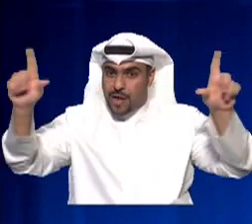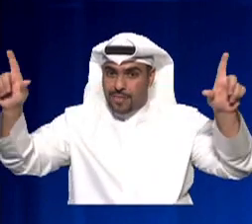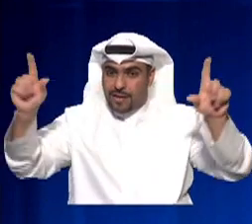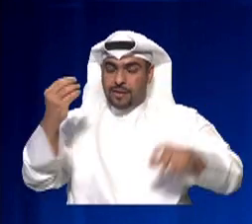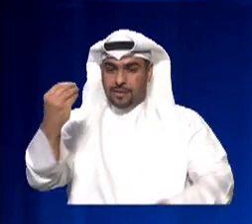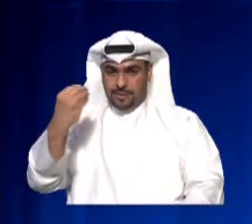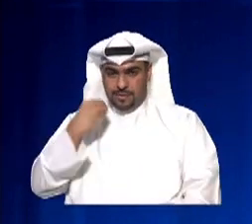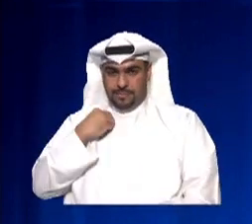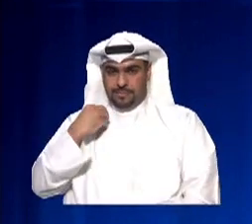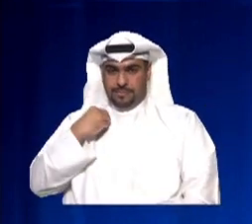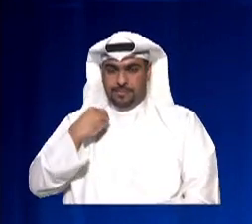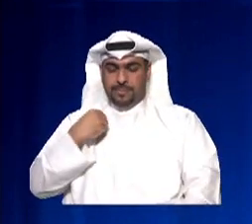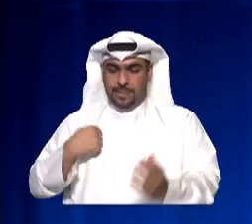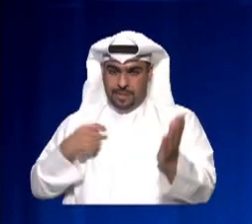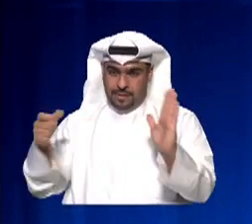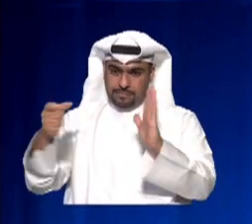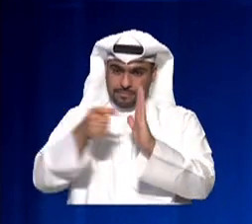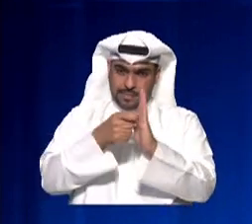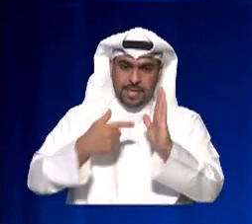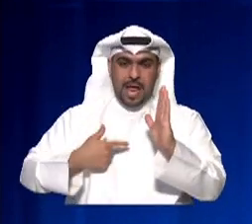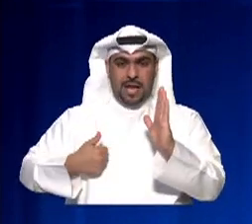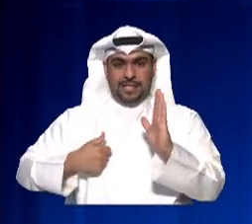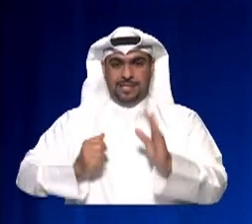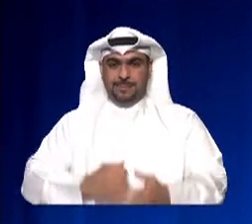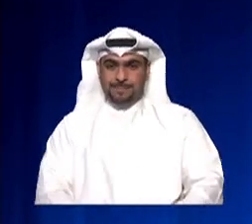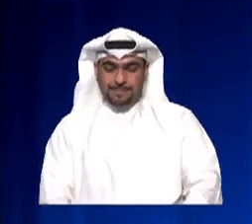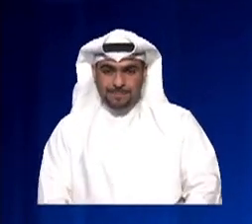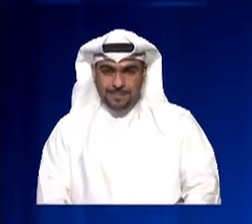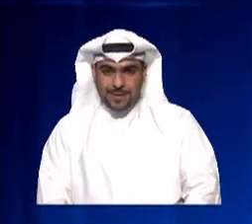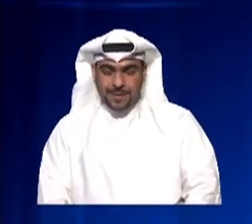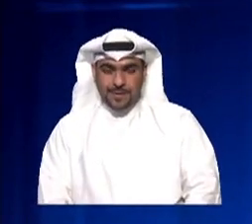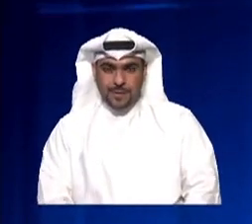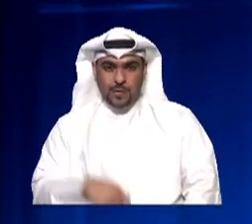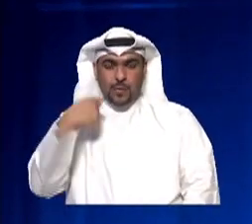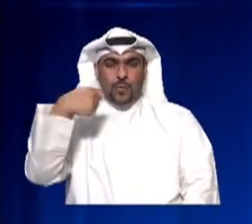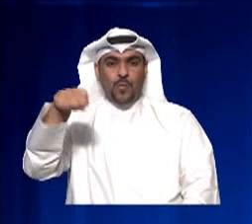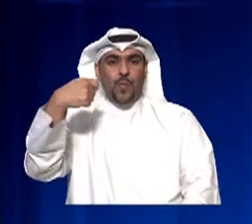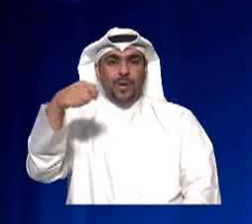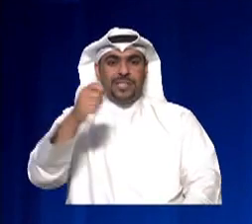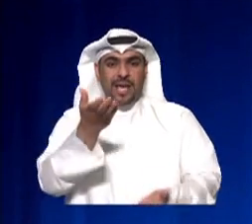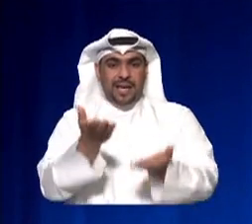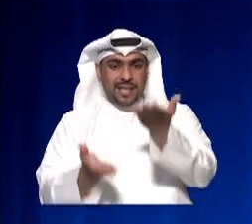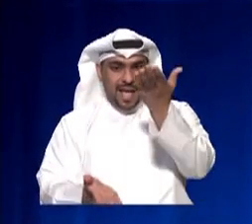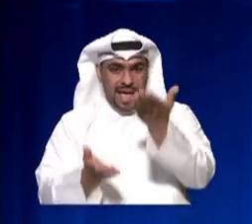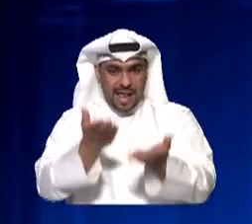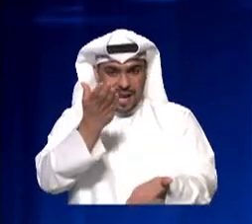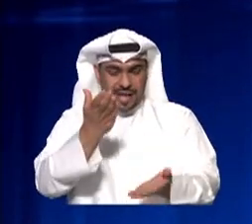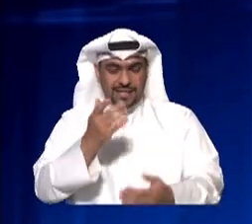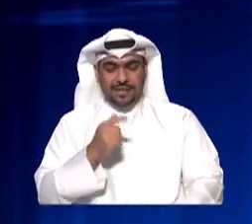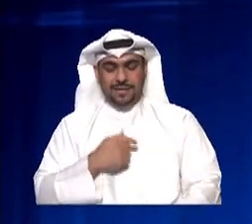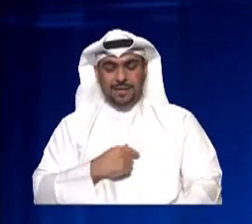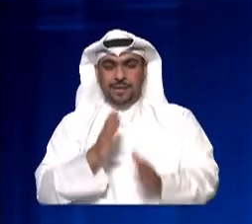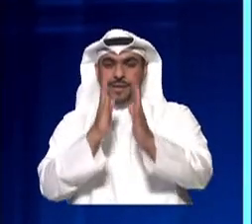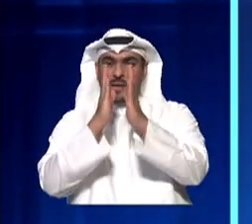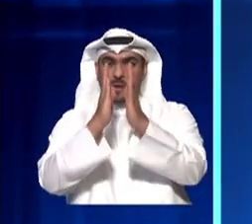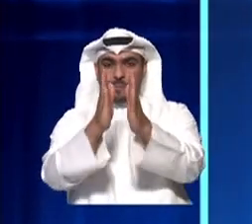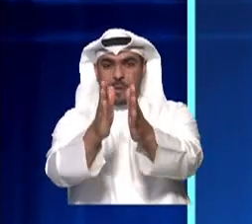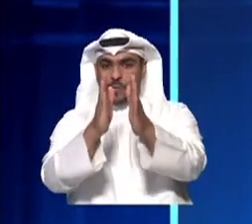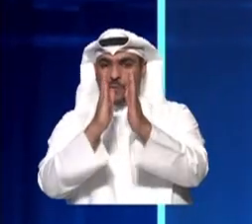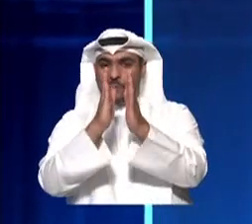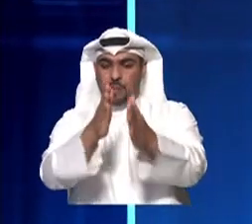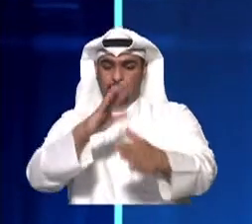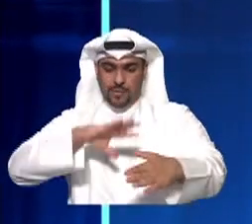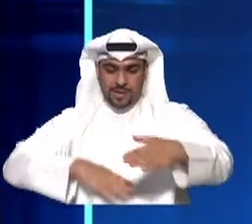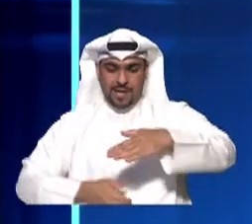للإدلاء بشهادته. وبهذه المناسبة الكريمة ترفع وزارة العدل أصدق التهاني إلى مقام حضرة صاحب السمو